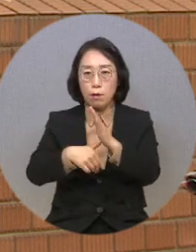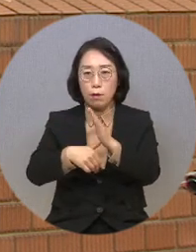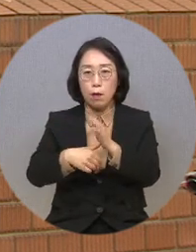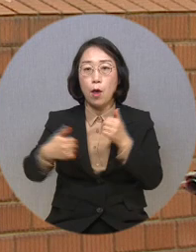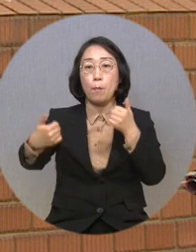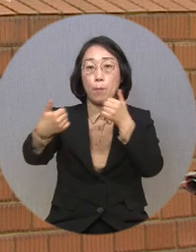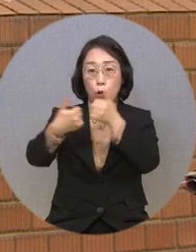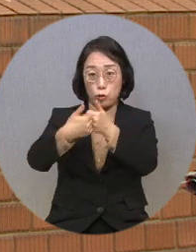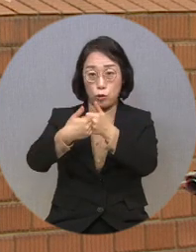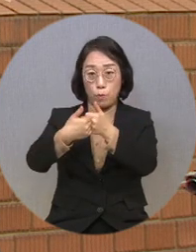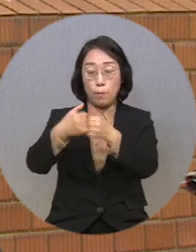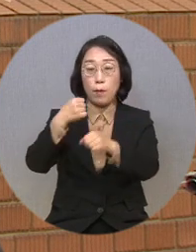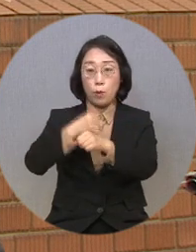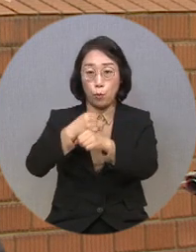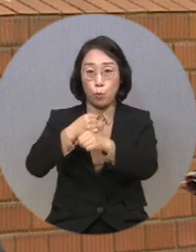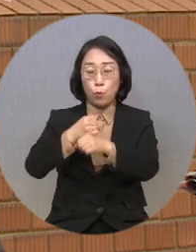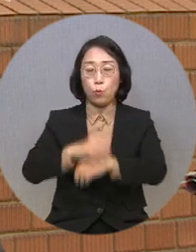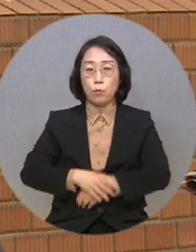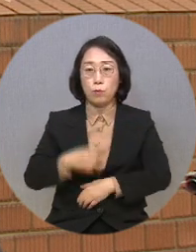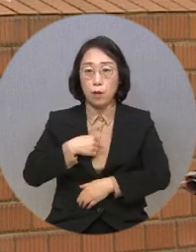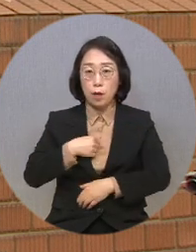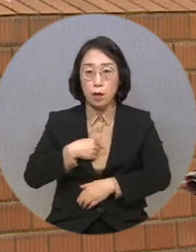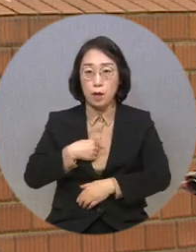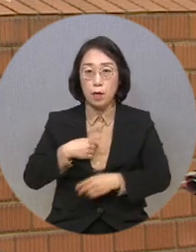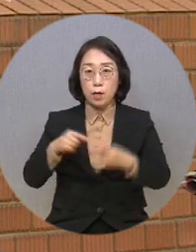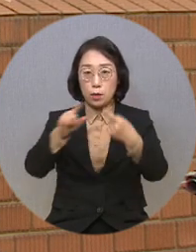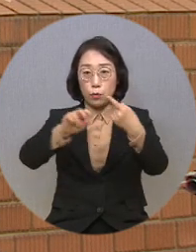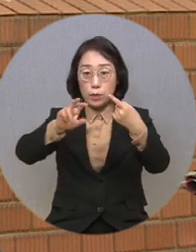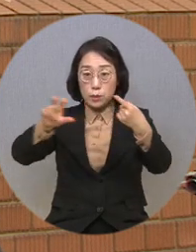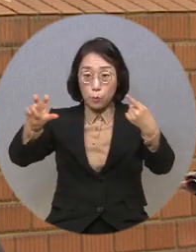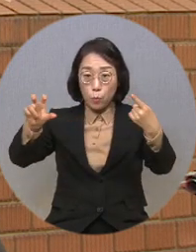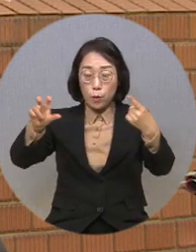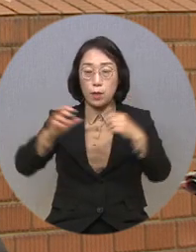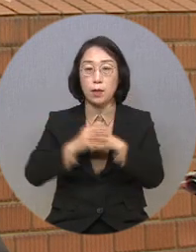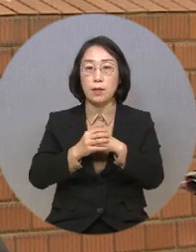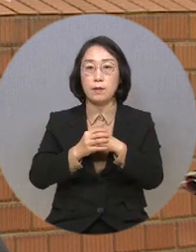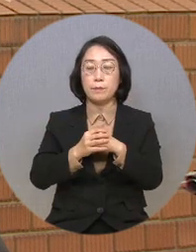면접을 보았고 제가 1월 25일 날